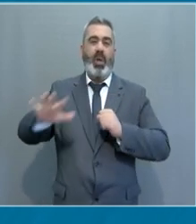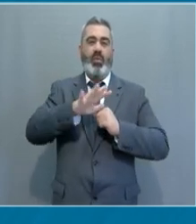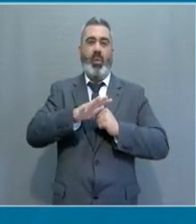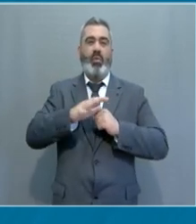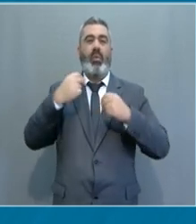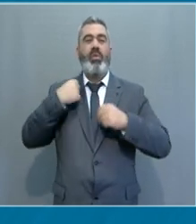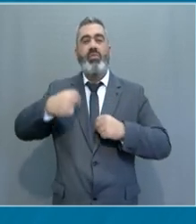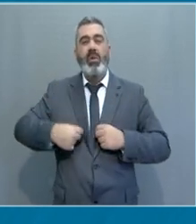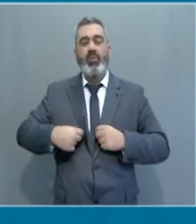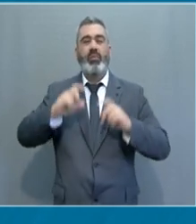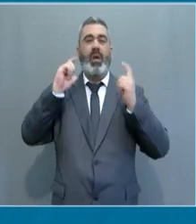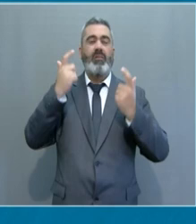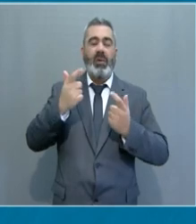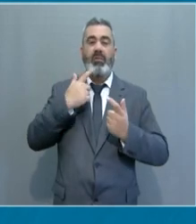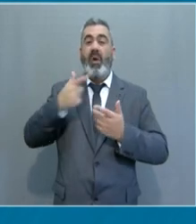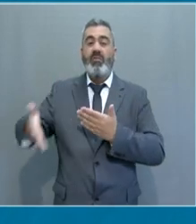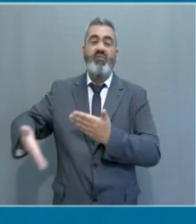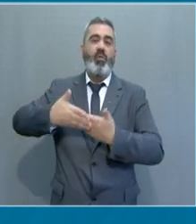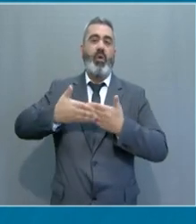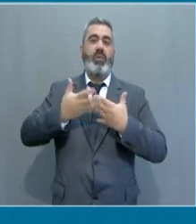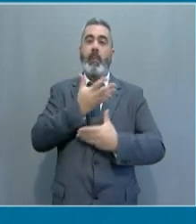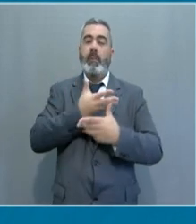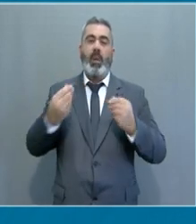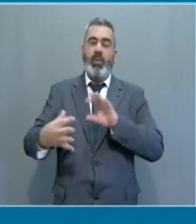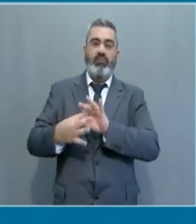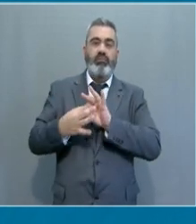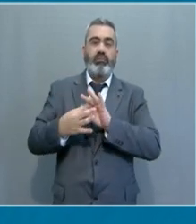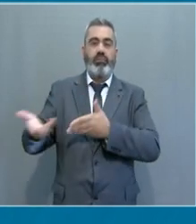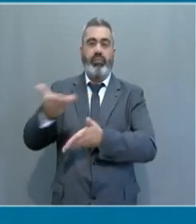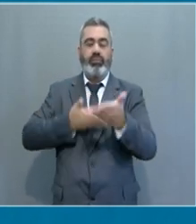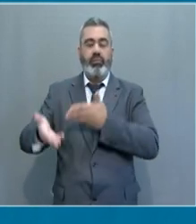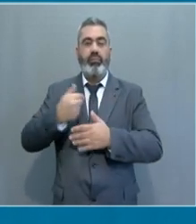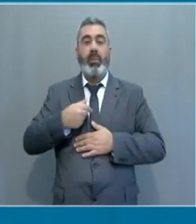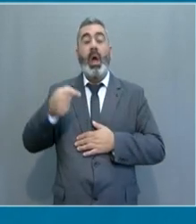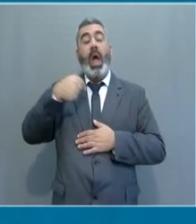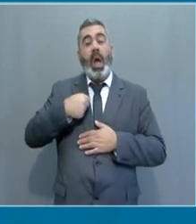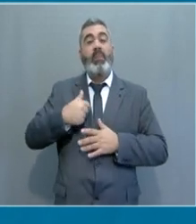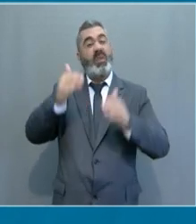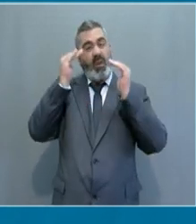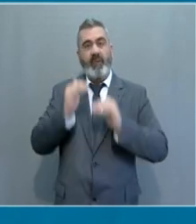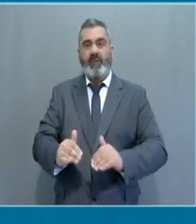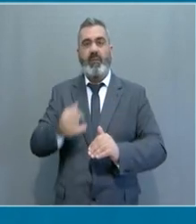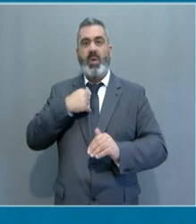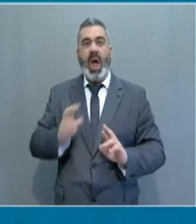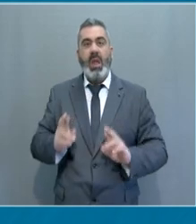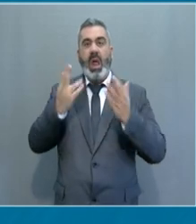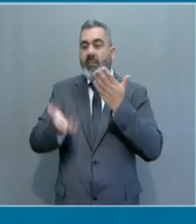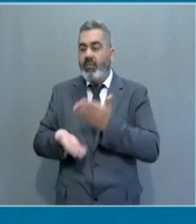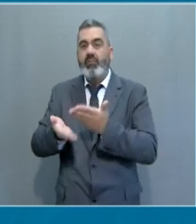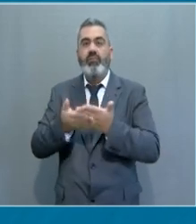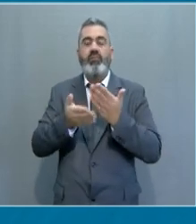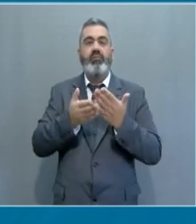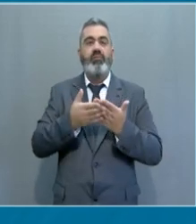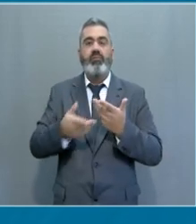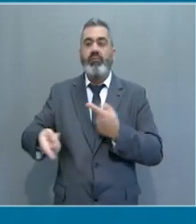των εκπροσώπων της για την παραγωγική συνεργασία και να σας διαβεβαιώσω ότι θα συνεχίσουμε να είμαστε ενεργοί εταιρικοί